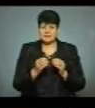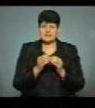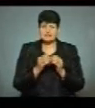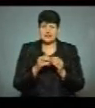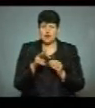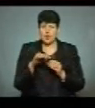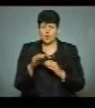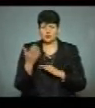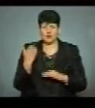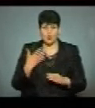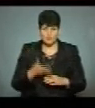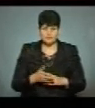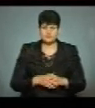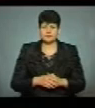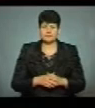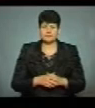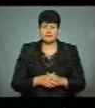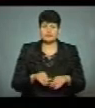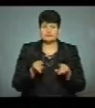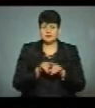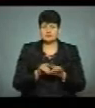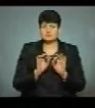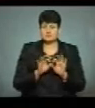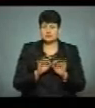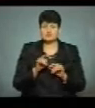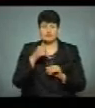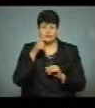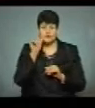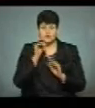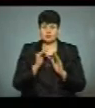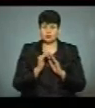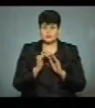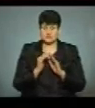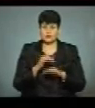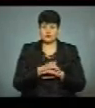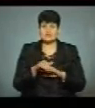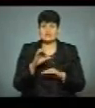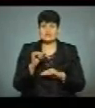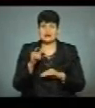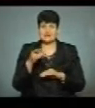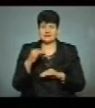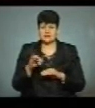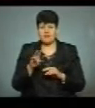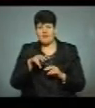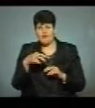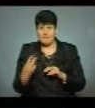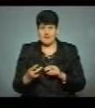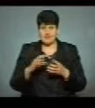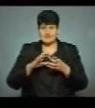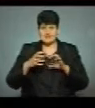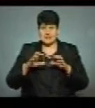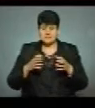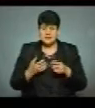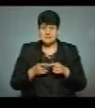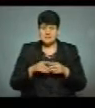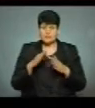повідомив тернополянин Олег Синовець. Також він розповів, що вчора з будинку на вулиці Сагайдачного впало декілька цеглин. Цей